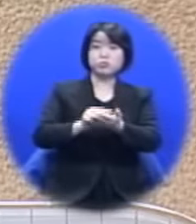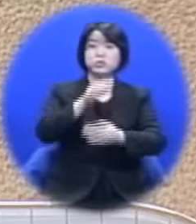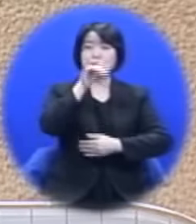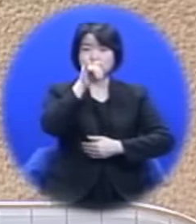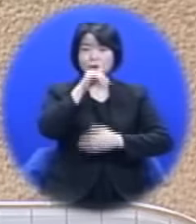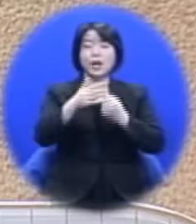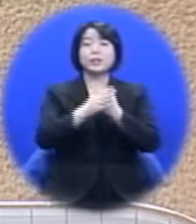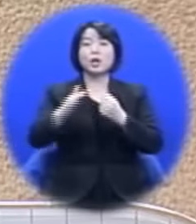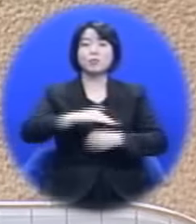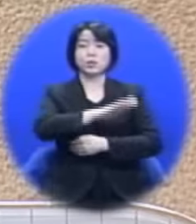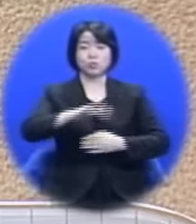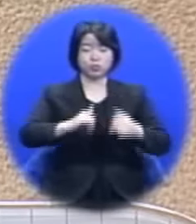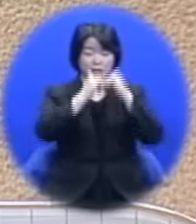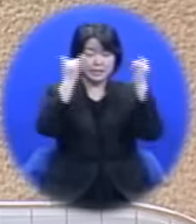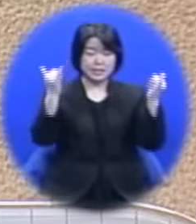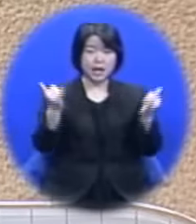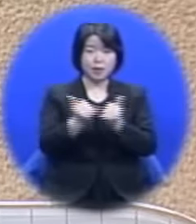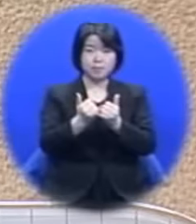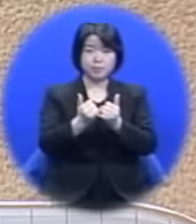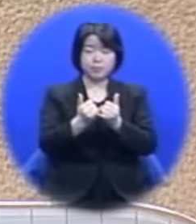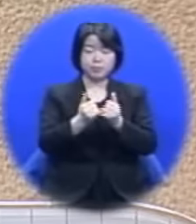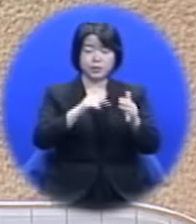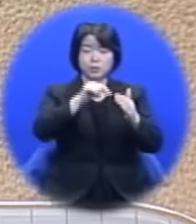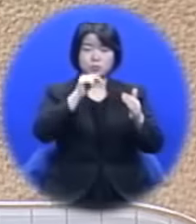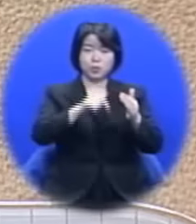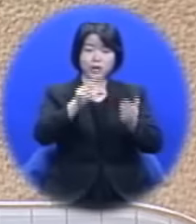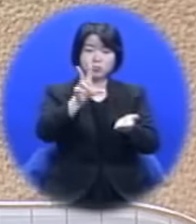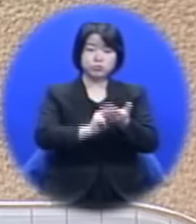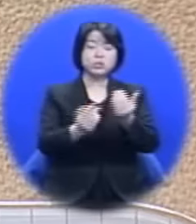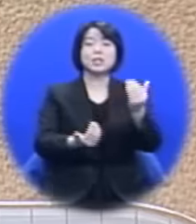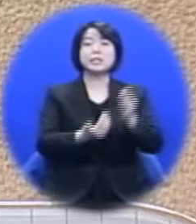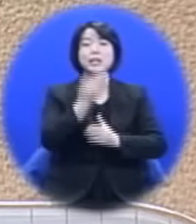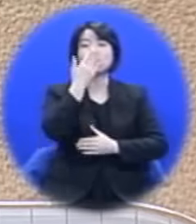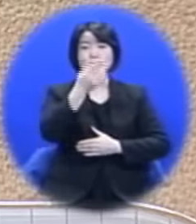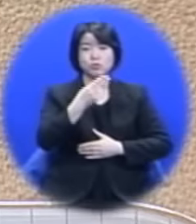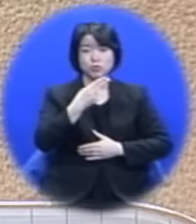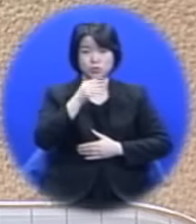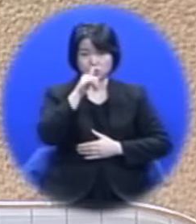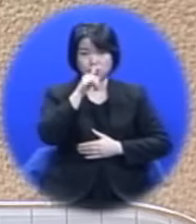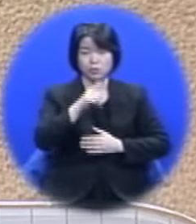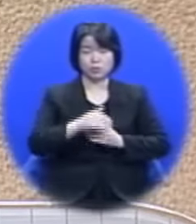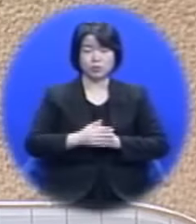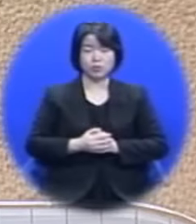그러니까 우리의 삶에 문제가 생길 수밖에 없는 거예요